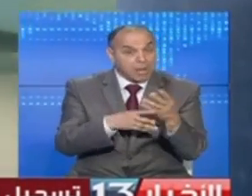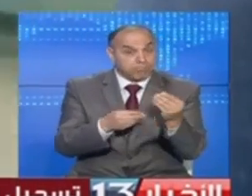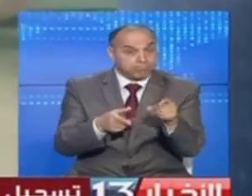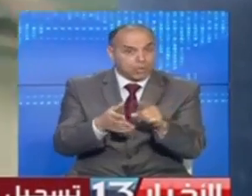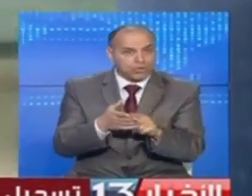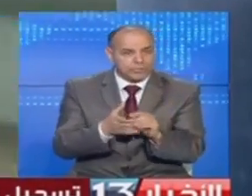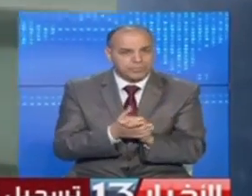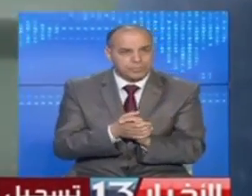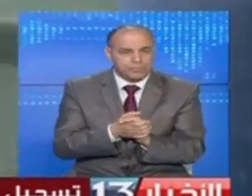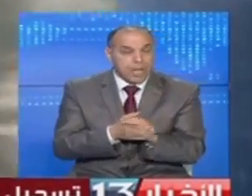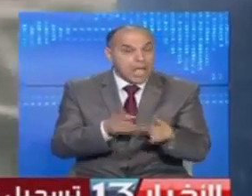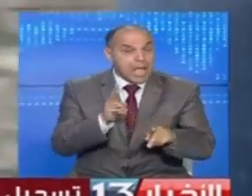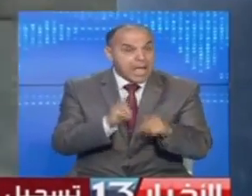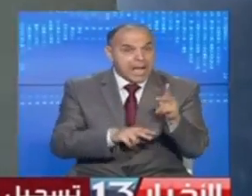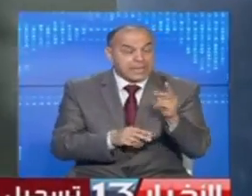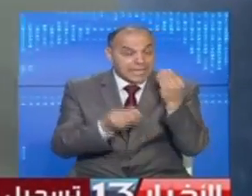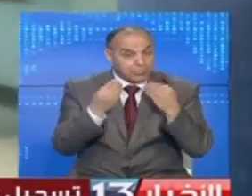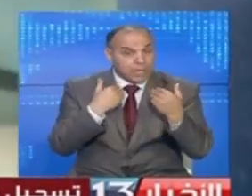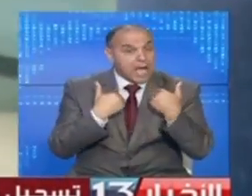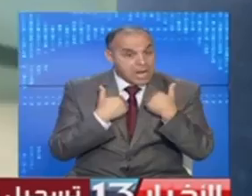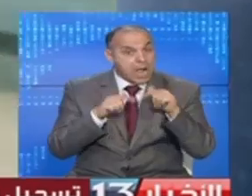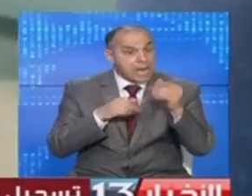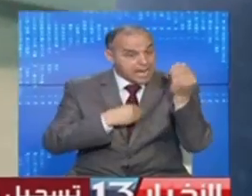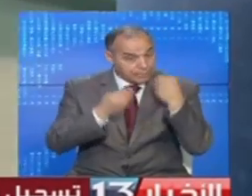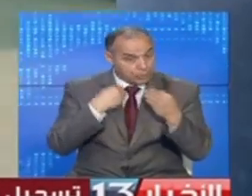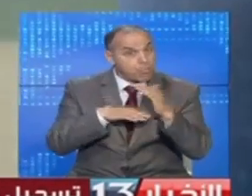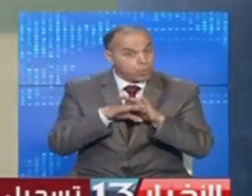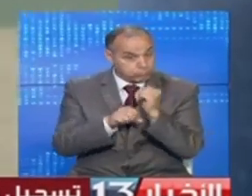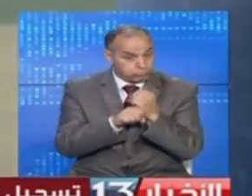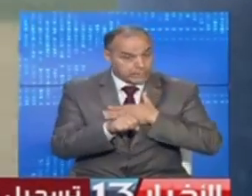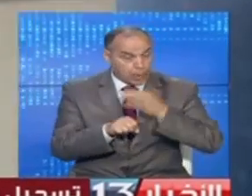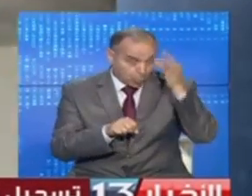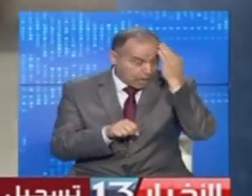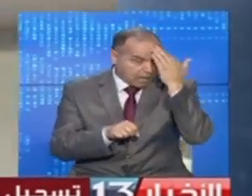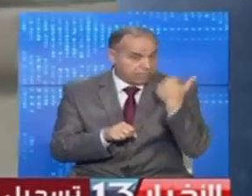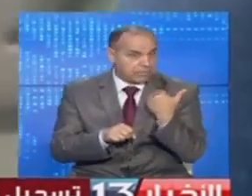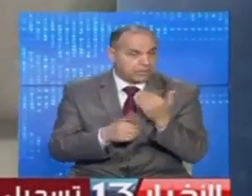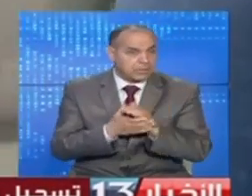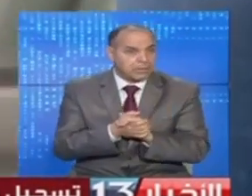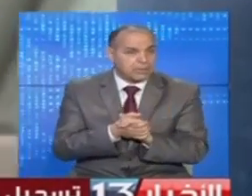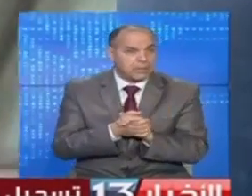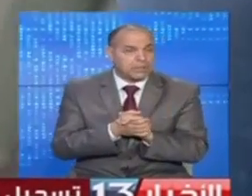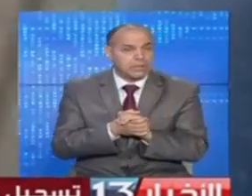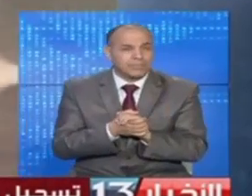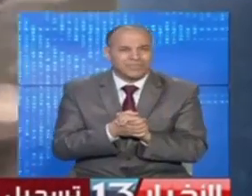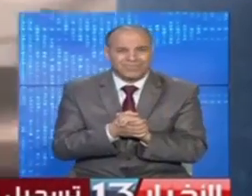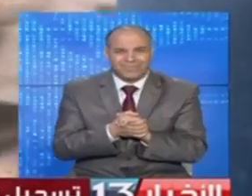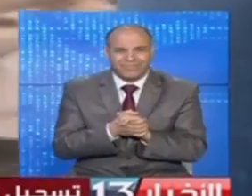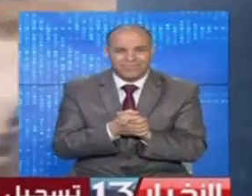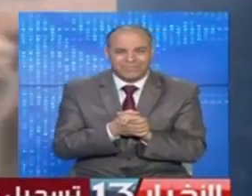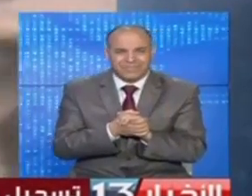هما يتسموا اكثر من خبره، ولكن احنا زاد عندنا خبره في ميداننا في الانعاش، دونك التلقيح باش يكون دون